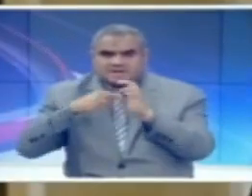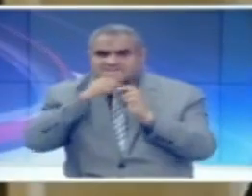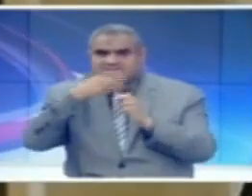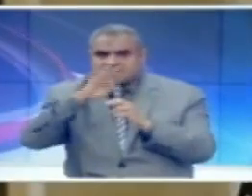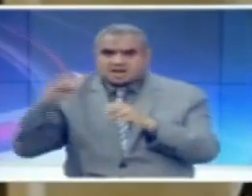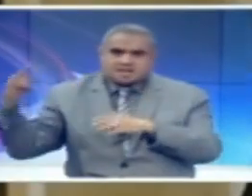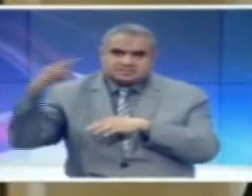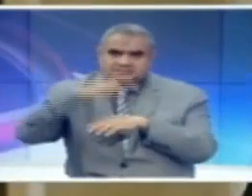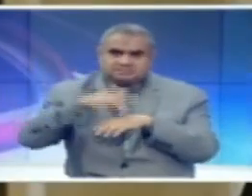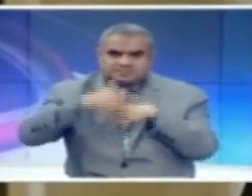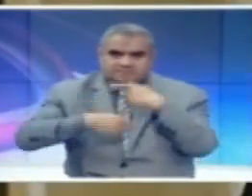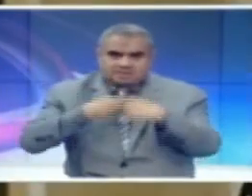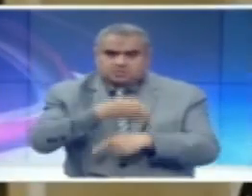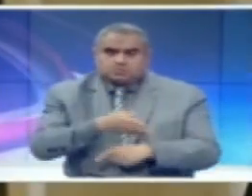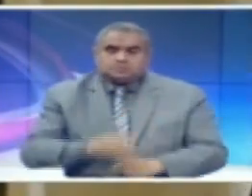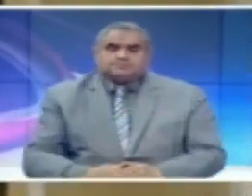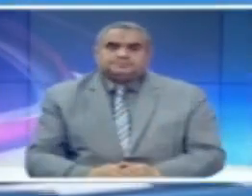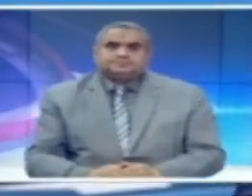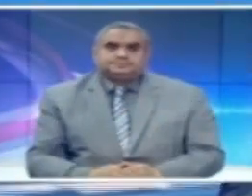الفرنسية.